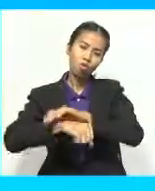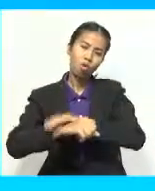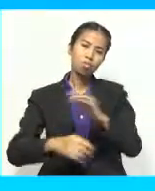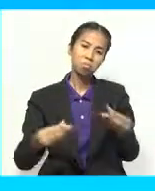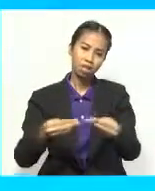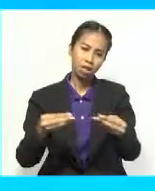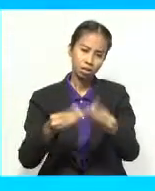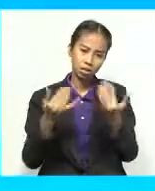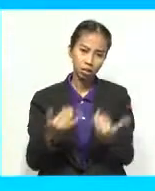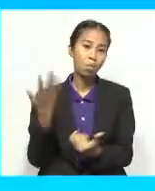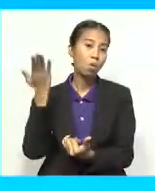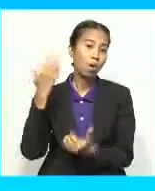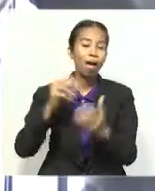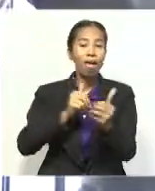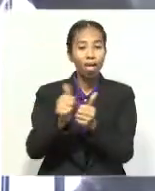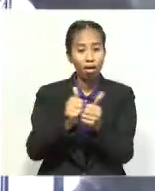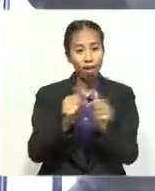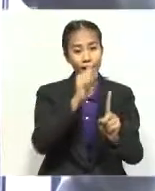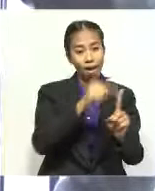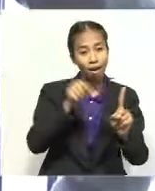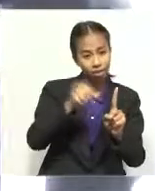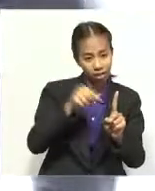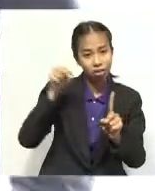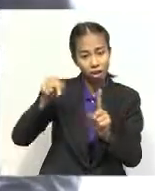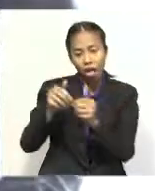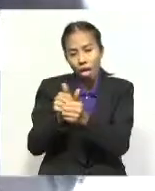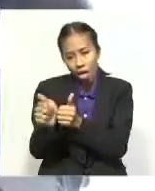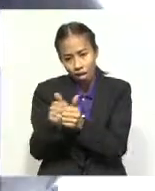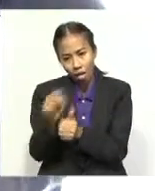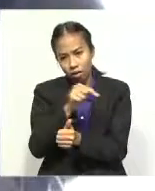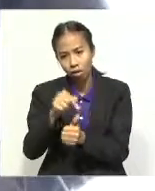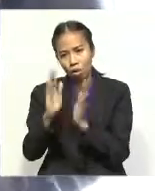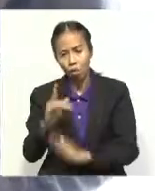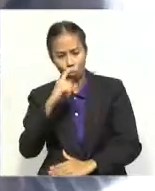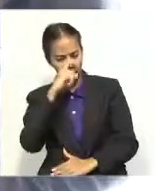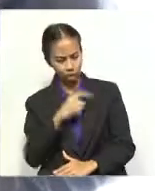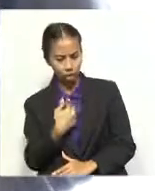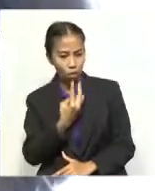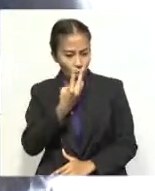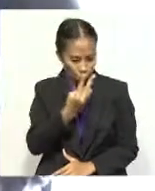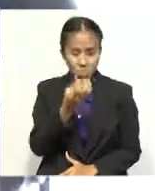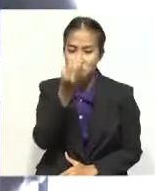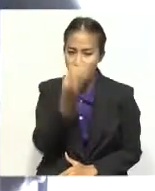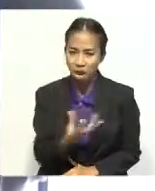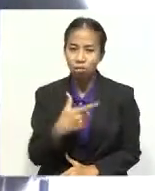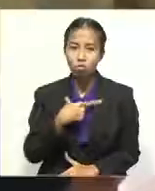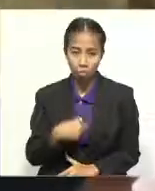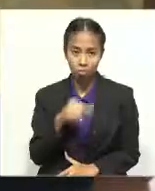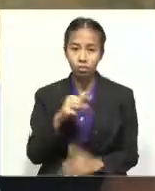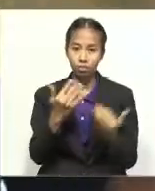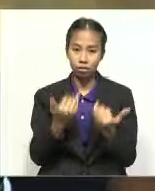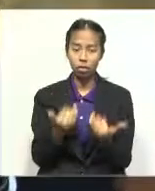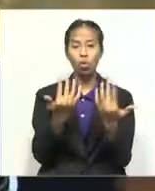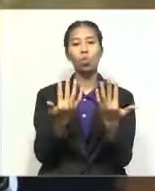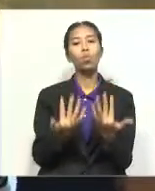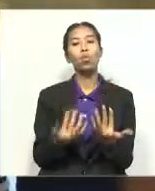มีคู่สำคัญแข่งขันกันอย่างทีมชาติอังกฤษกับตูนิเซียที่เป็นคู่ที่คนไทยให้ความสนใจมากเป็นพิเศษตอนนี้ก็อยู่ระหว่